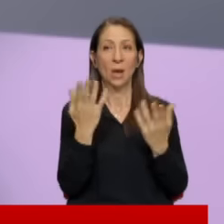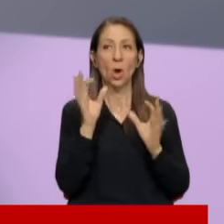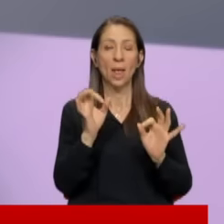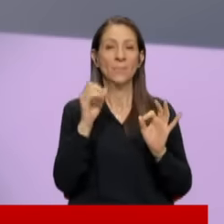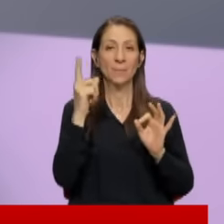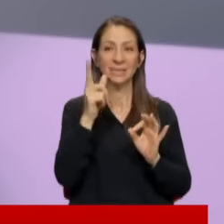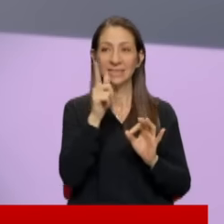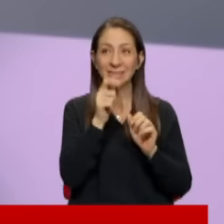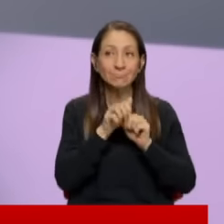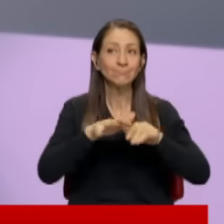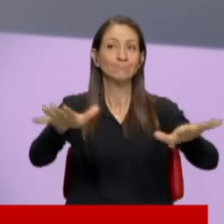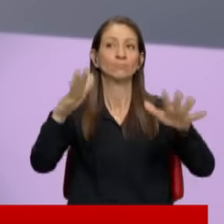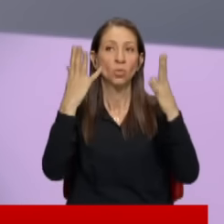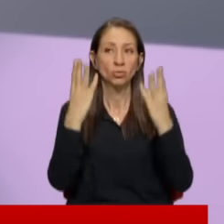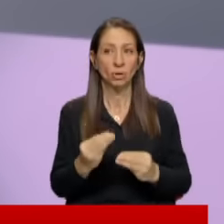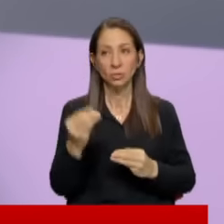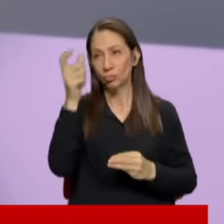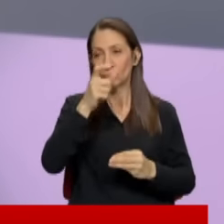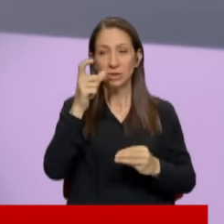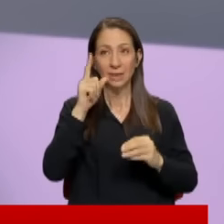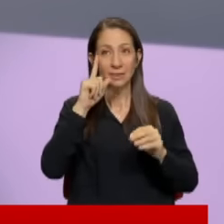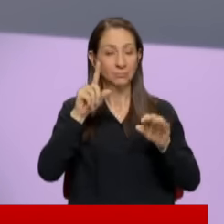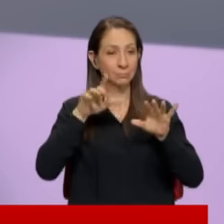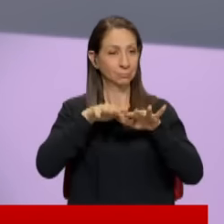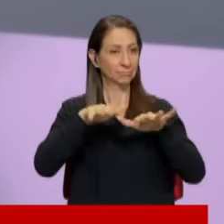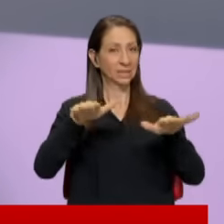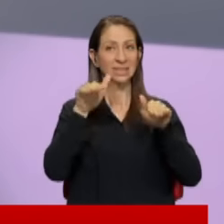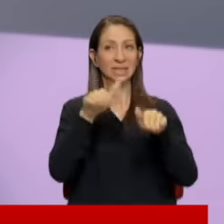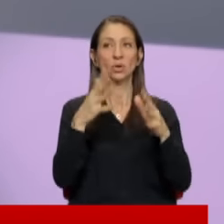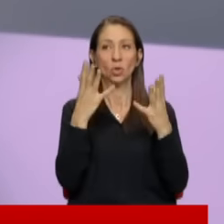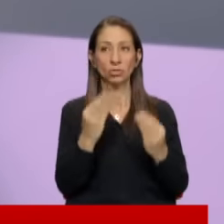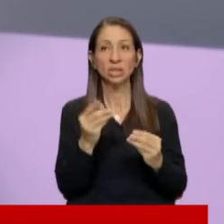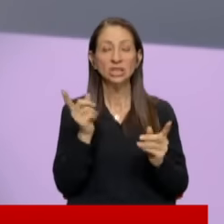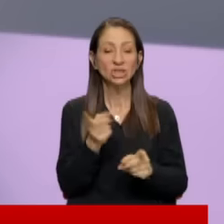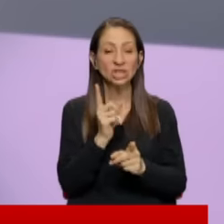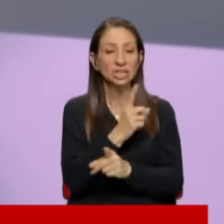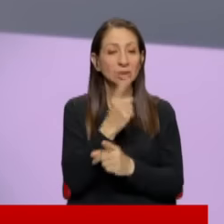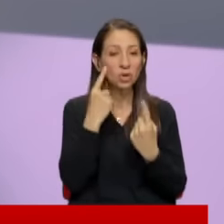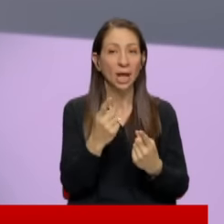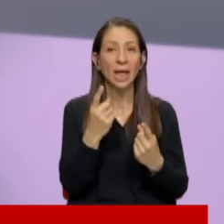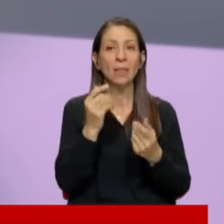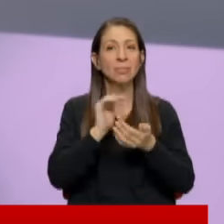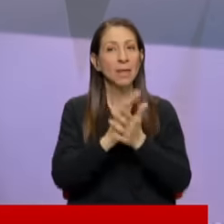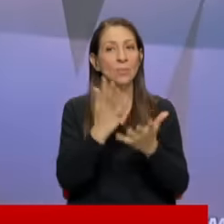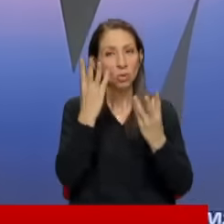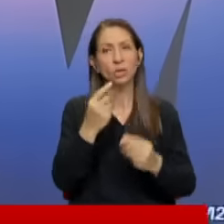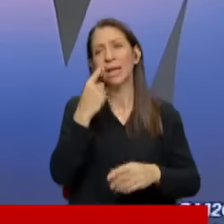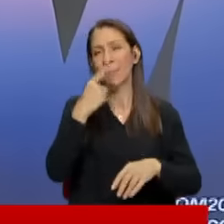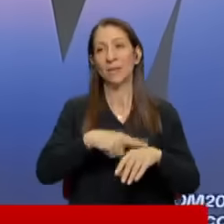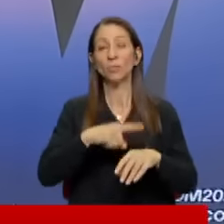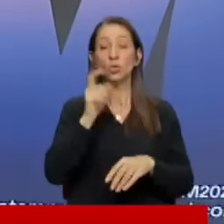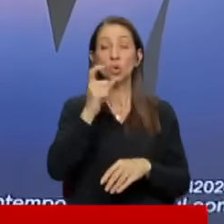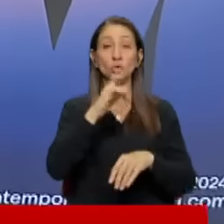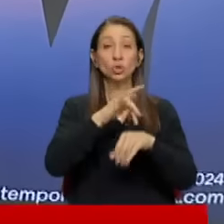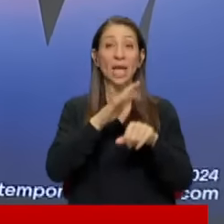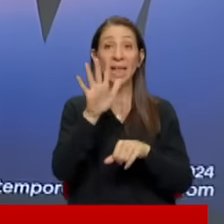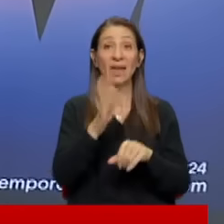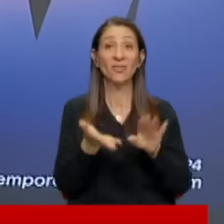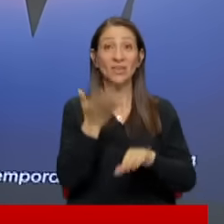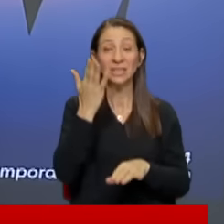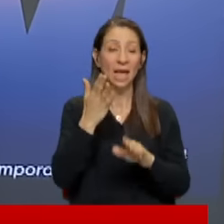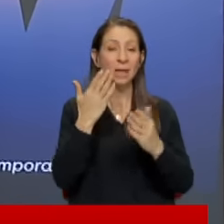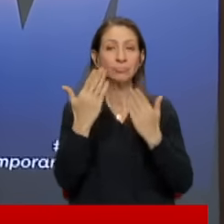önemli bir ses çıkaracağını, ülkemizin algısına destek olacağını, çeşitli şekillerde takdir göreceğine eminim. 9 ülkeden 50'den